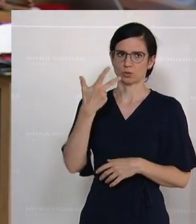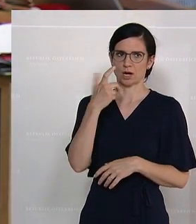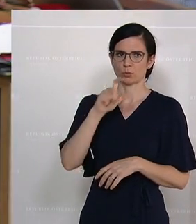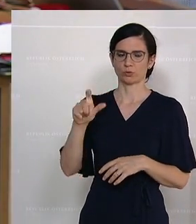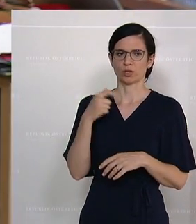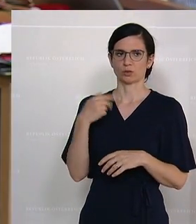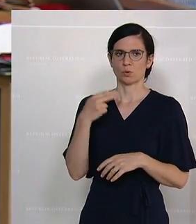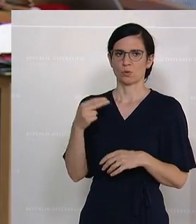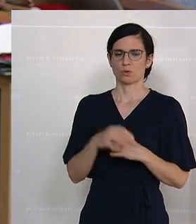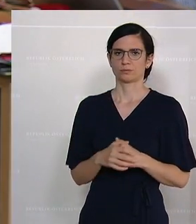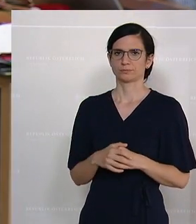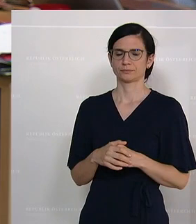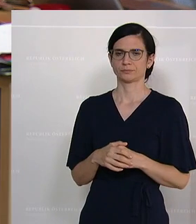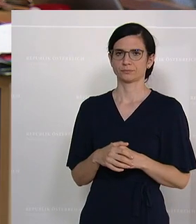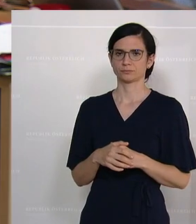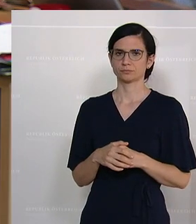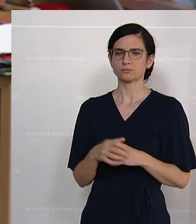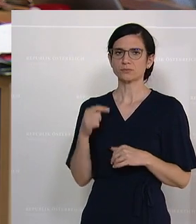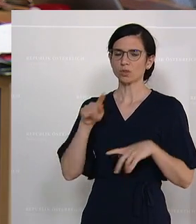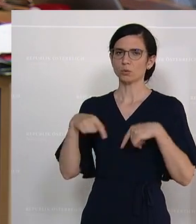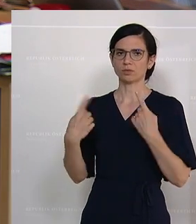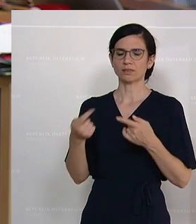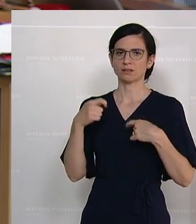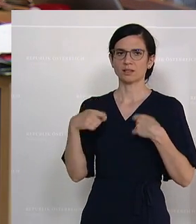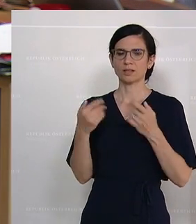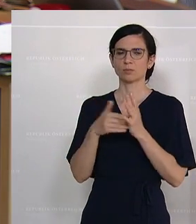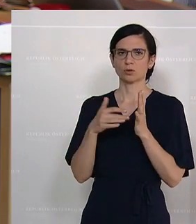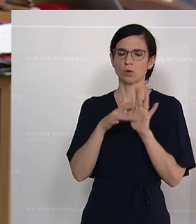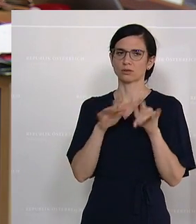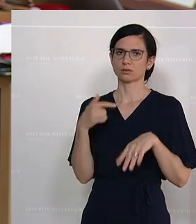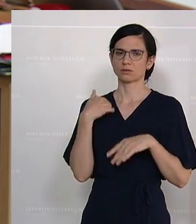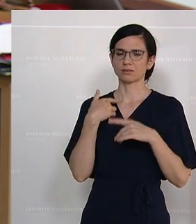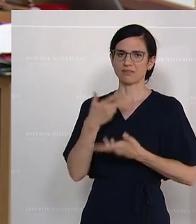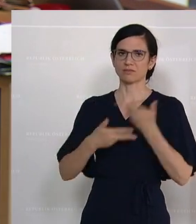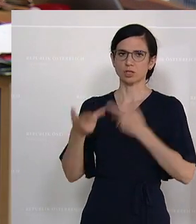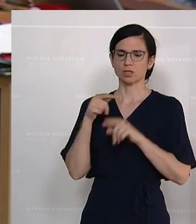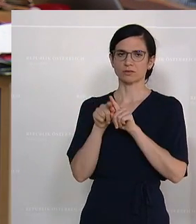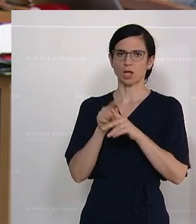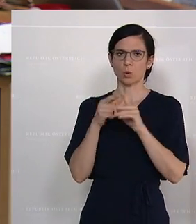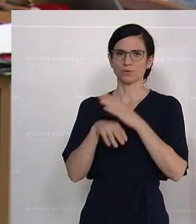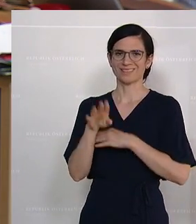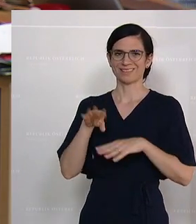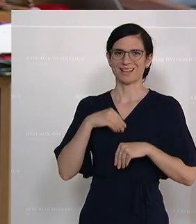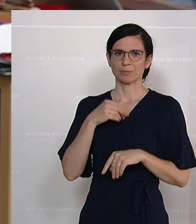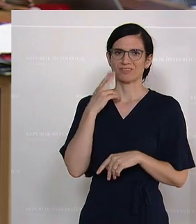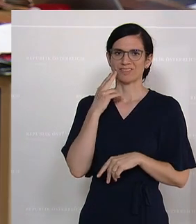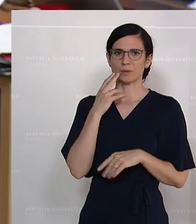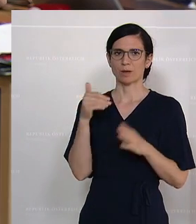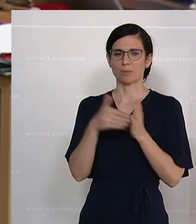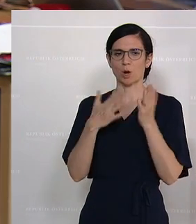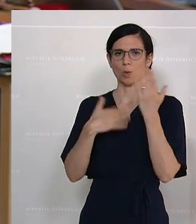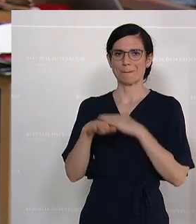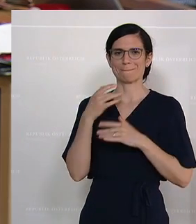und dann gibt es die wirtschaft unternehmen wir haben unternehmen in österreich die energieintensiver sind die